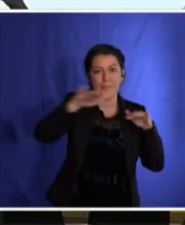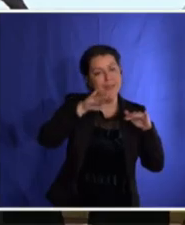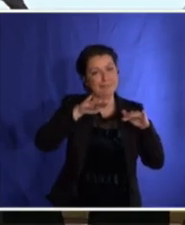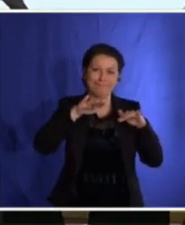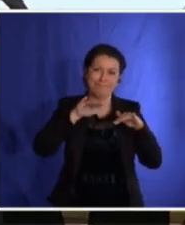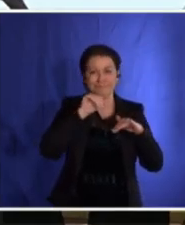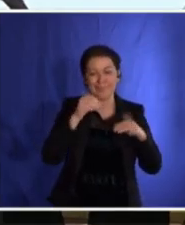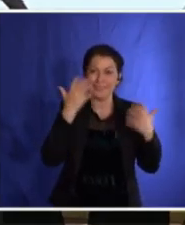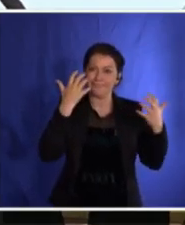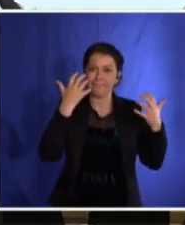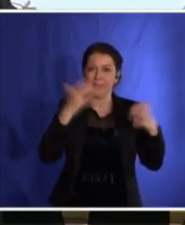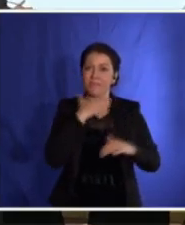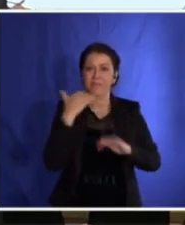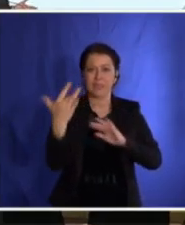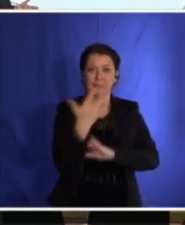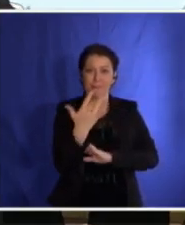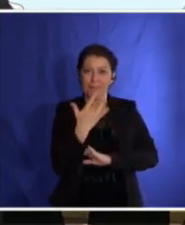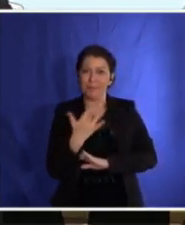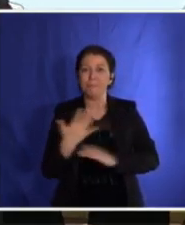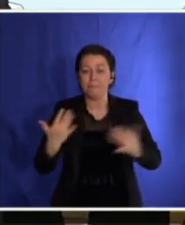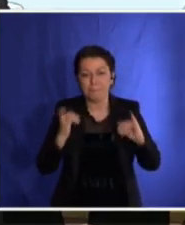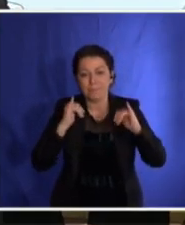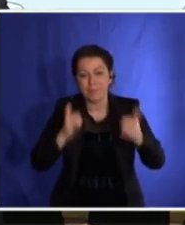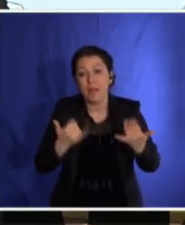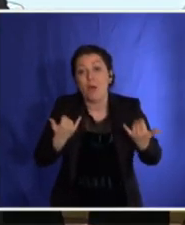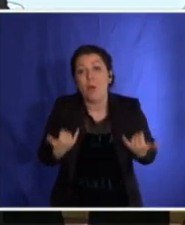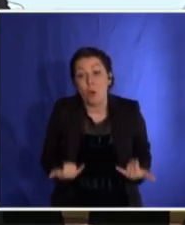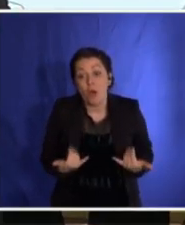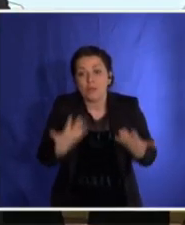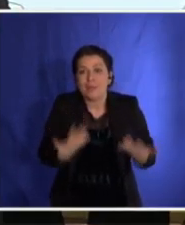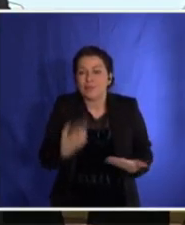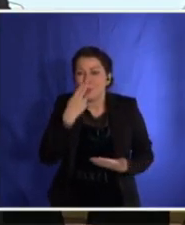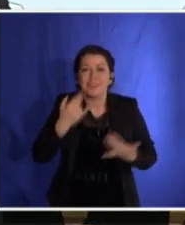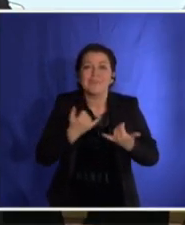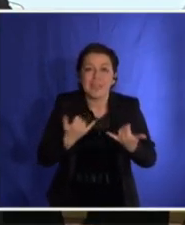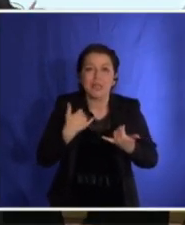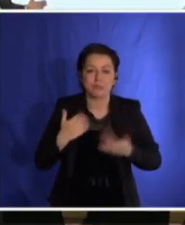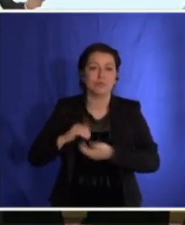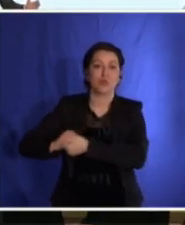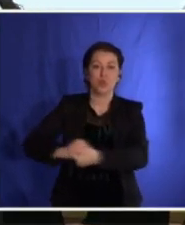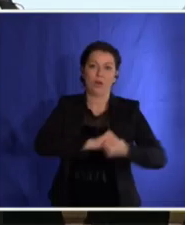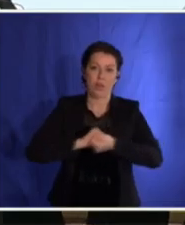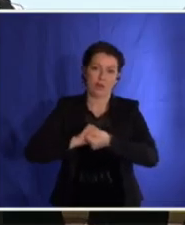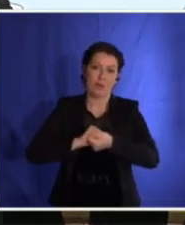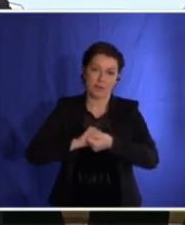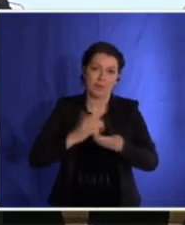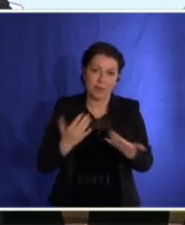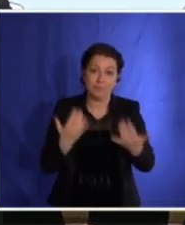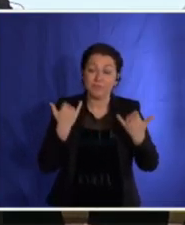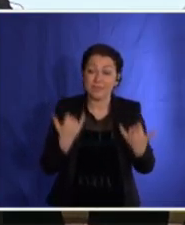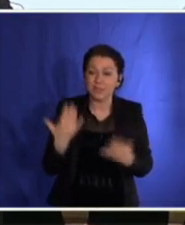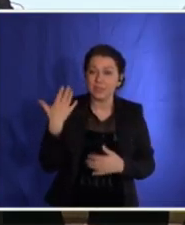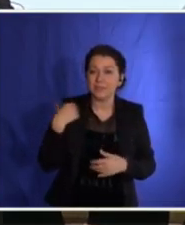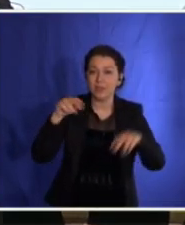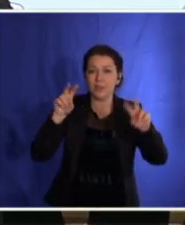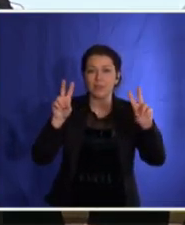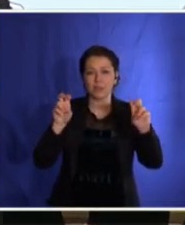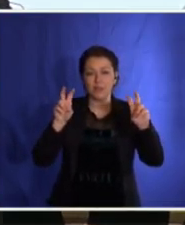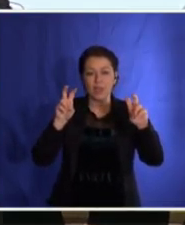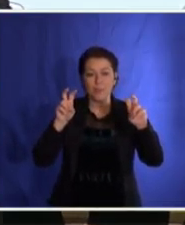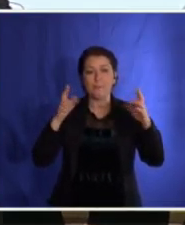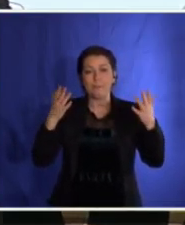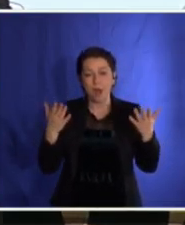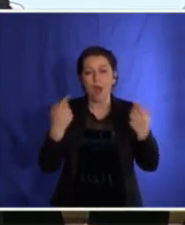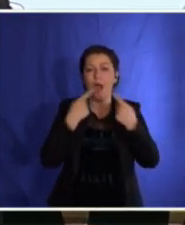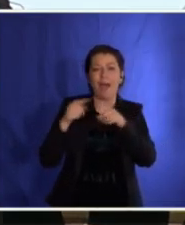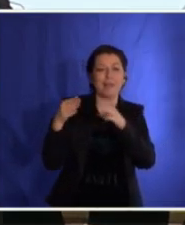viel kritisiert worden. Heute ist das gelebte Solidarität. Und weil wir gerade jetzt wieder diskutieren, auch über das Schließen